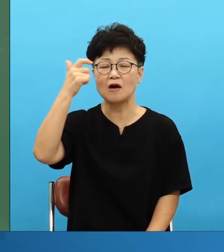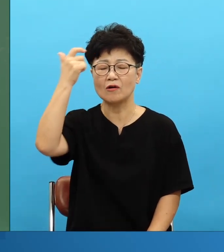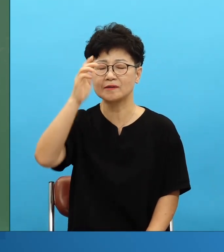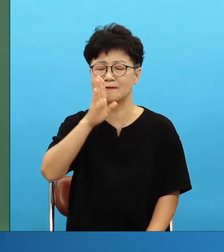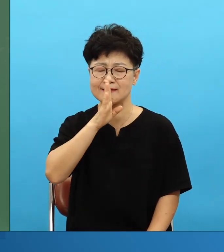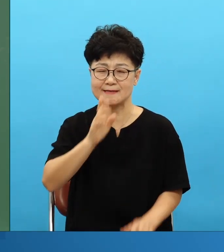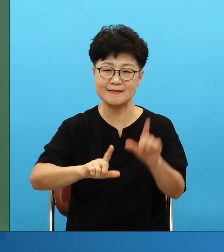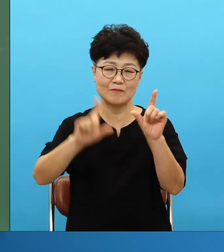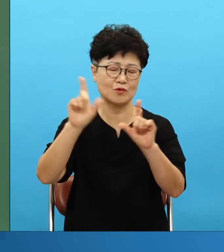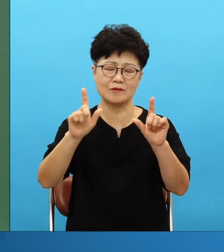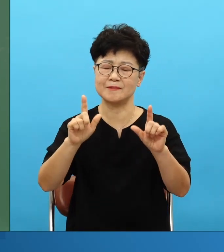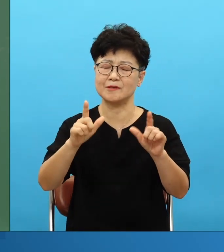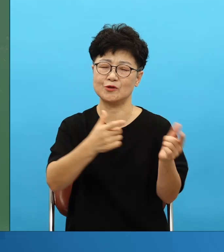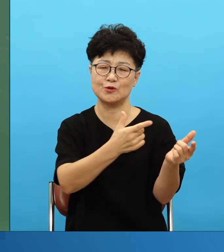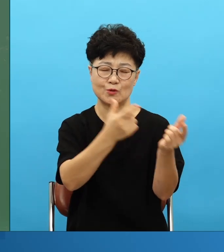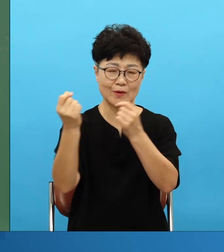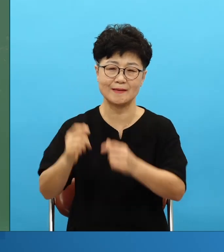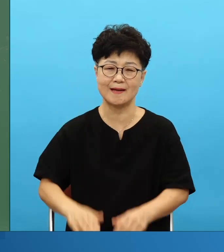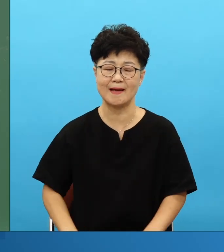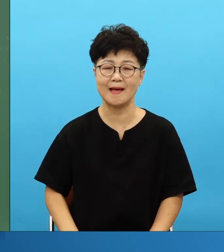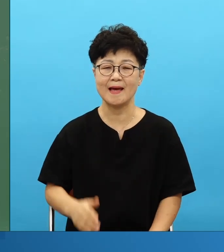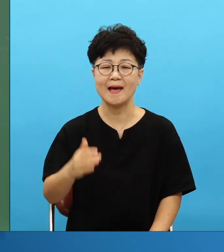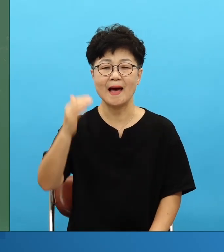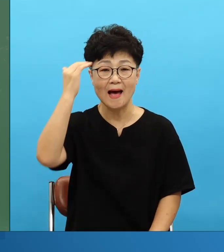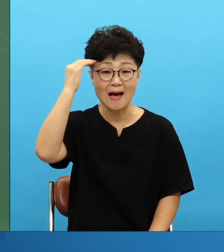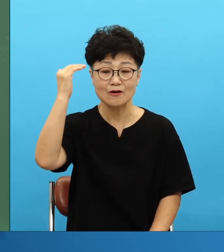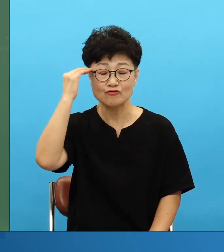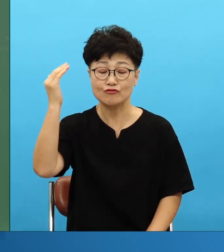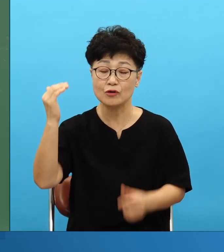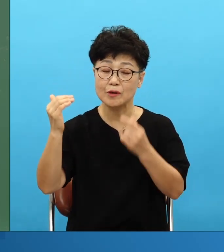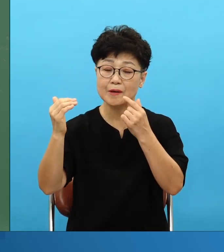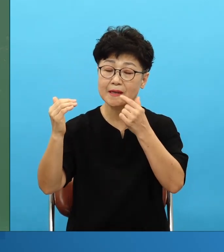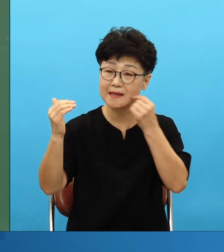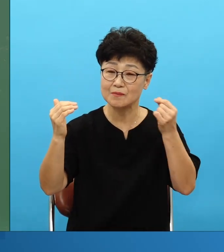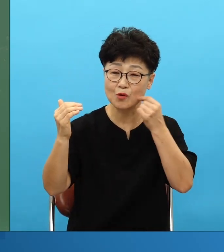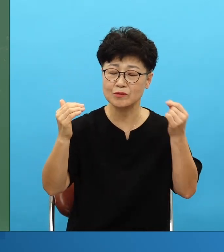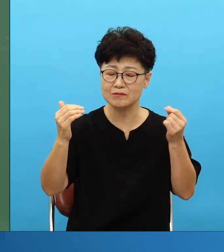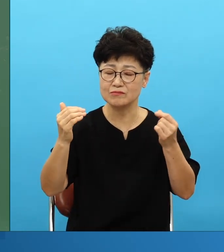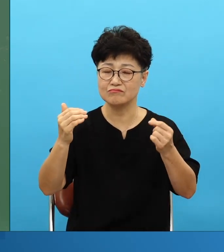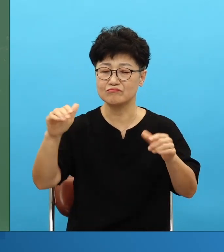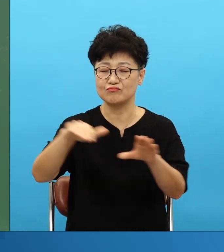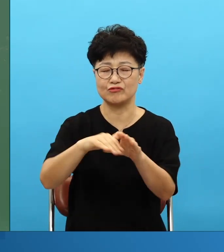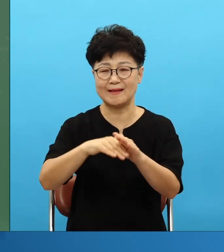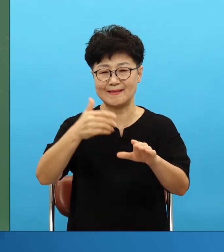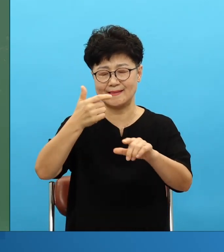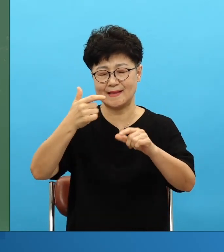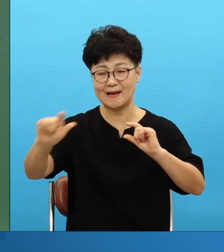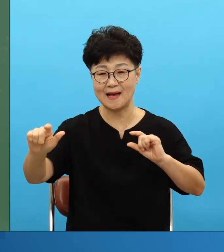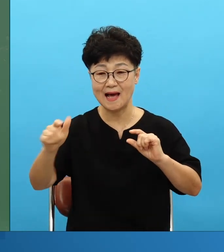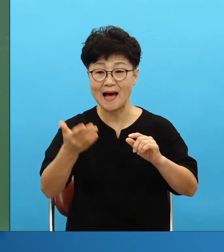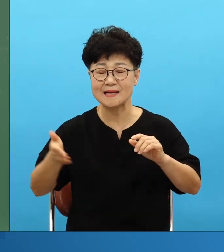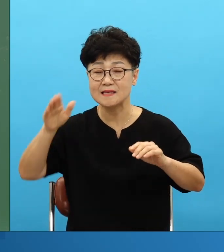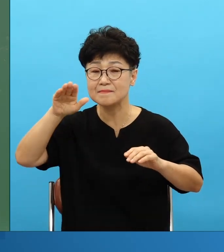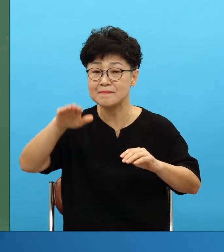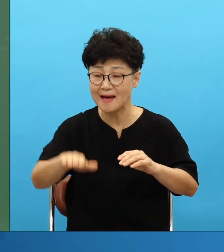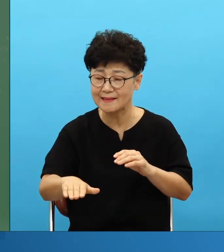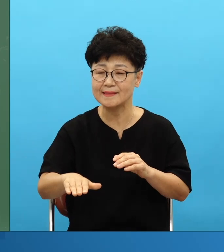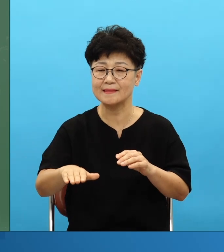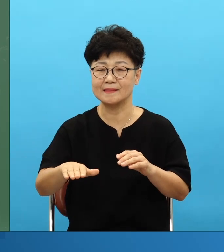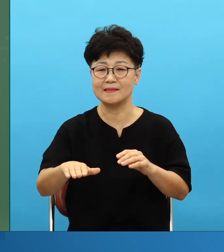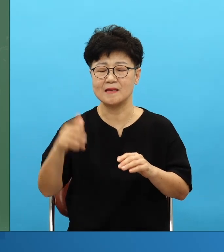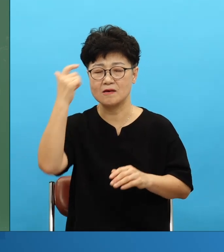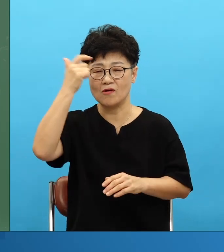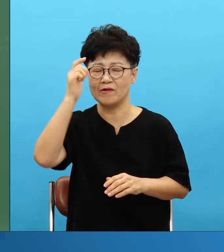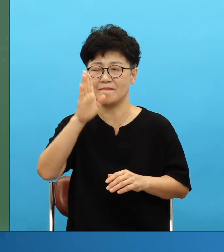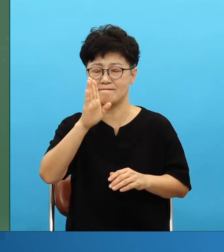same. 한국하고 일본하고 문화 달라요. Korea, Japan, the culture is 영적 different. 문제는 같아요. But the spiritual problems are the same. 그걸로 파고드는 겁니다. That's what we plow